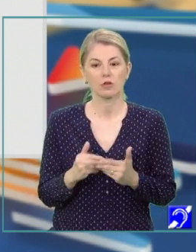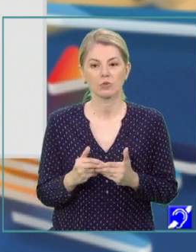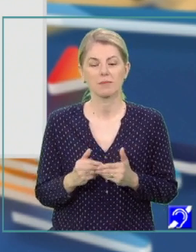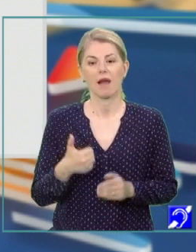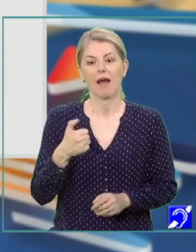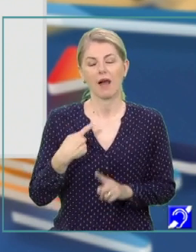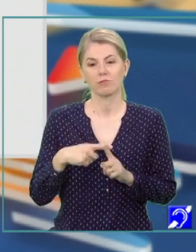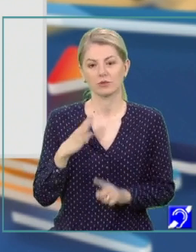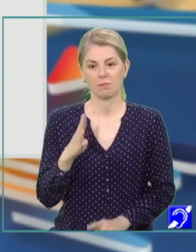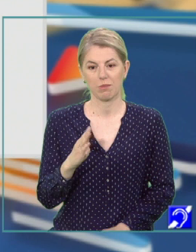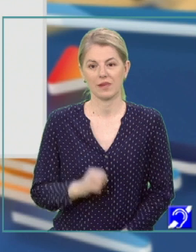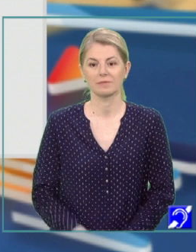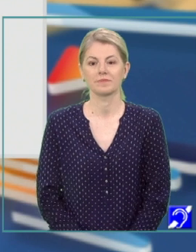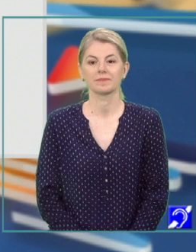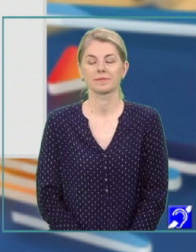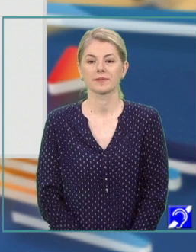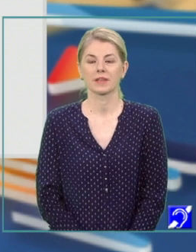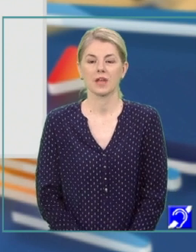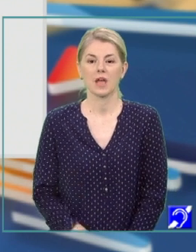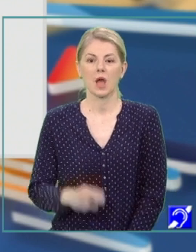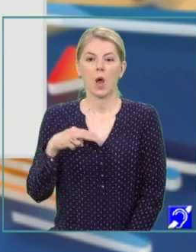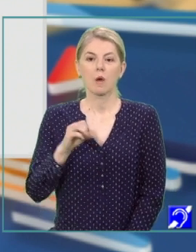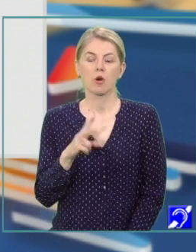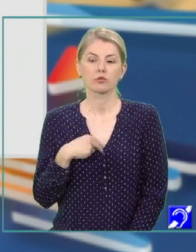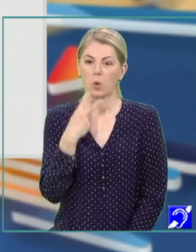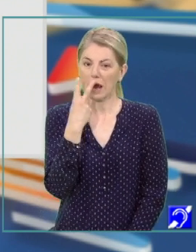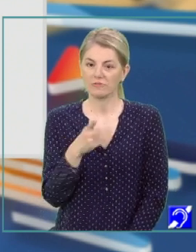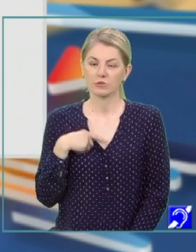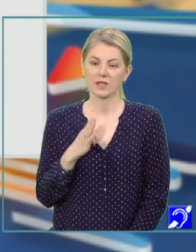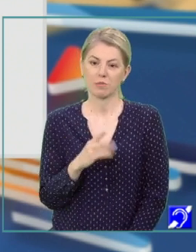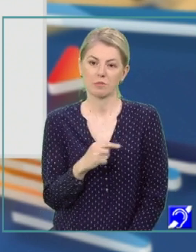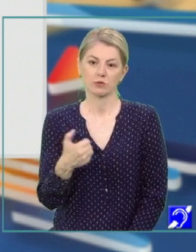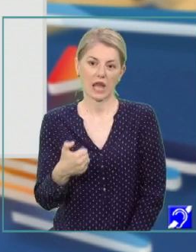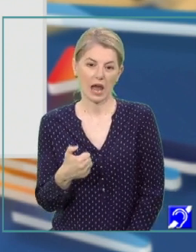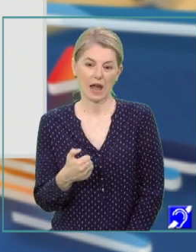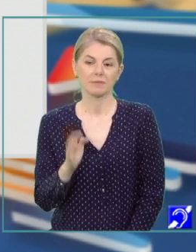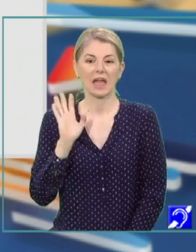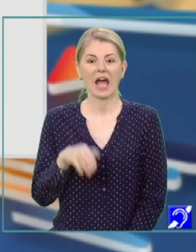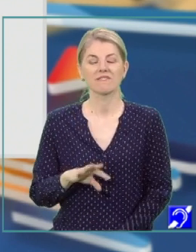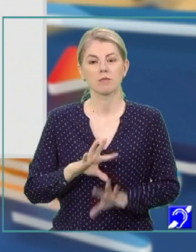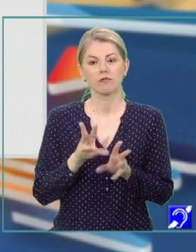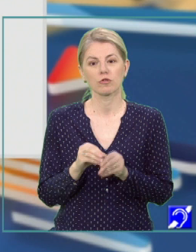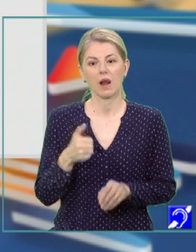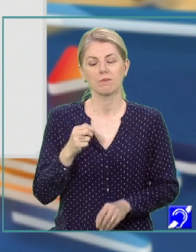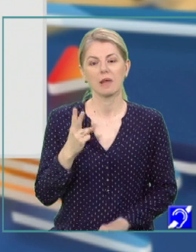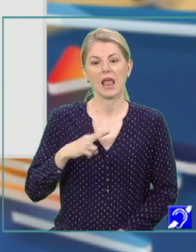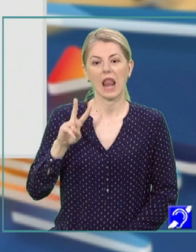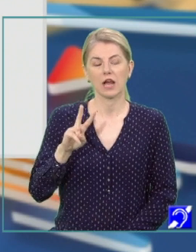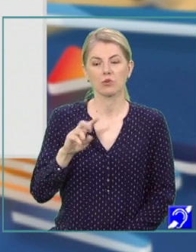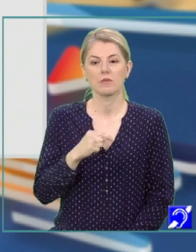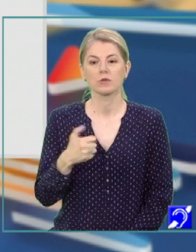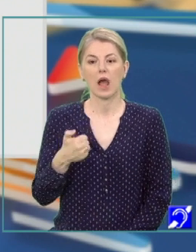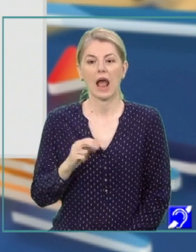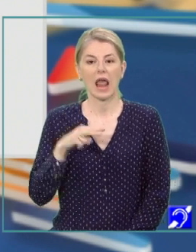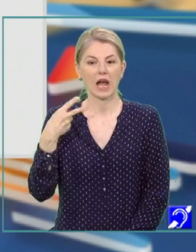A plus B, modulul am văzut că este B minus A, avem formula B la a doua minus A la a